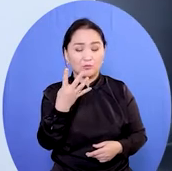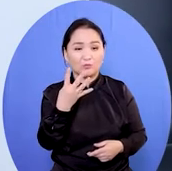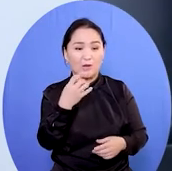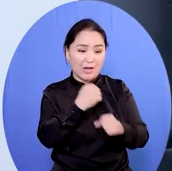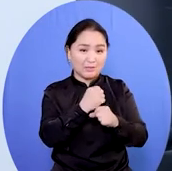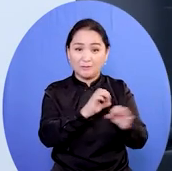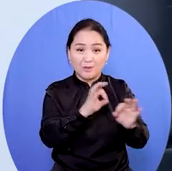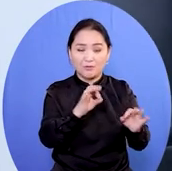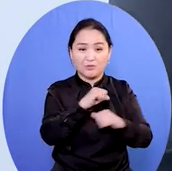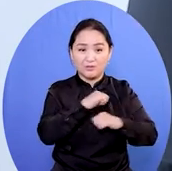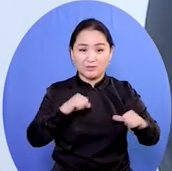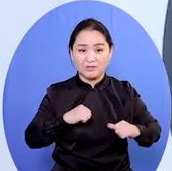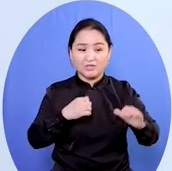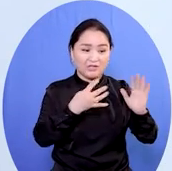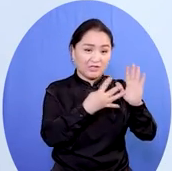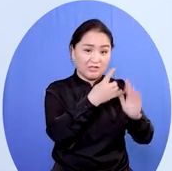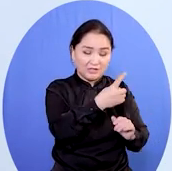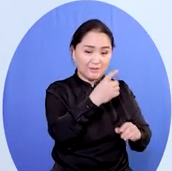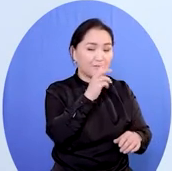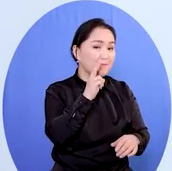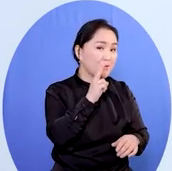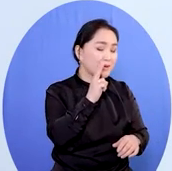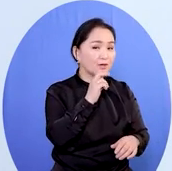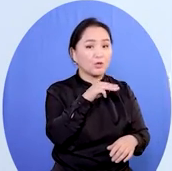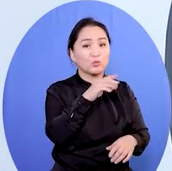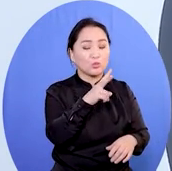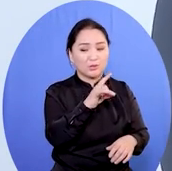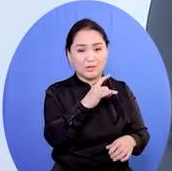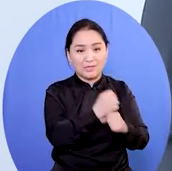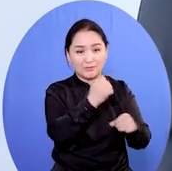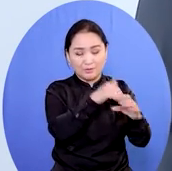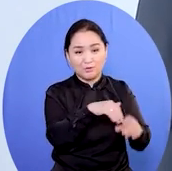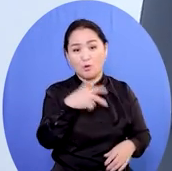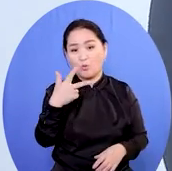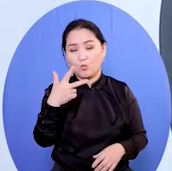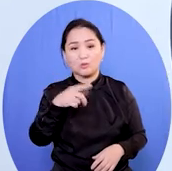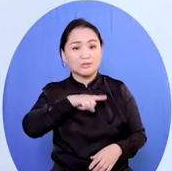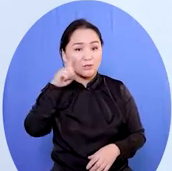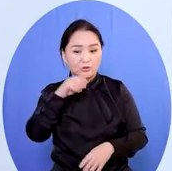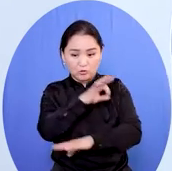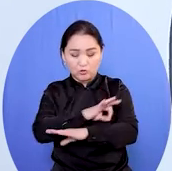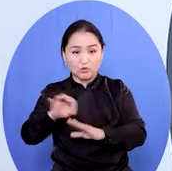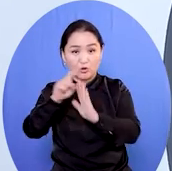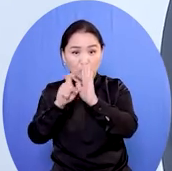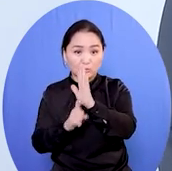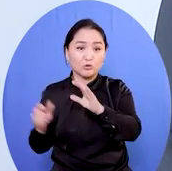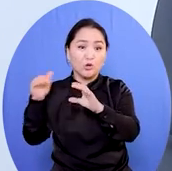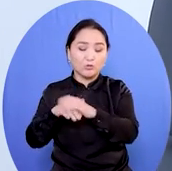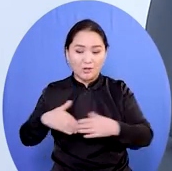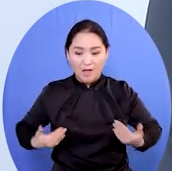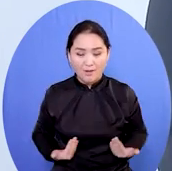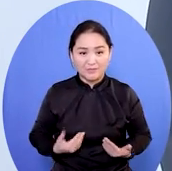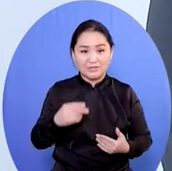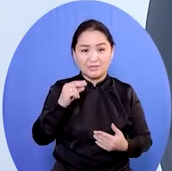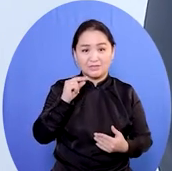иргэн байснаас 91-ийг нь байнгын болон төр ажлын байранд хамруулад 3 залууг бол одоо төсөл хөтөлбөрт хамруулснаар ингээд